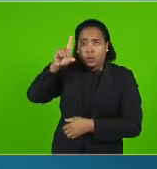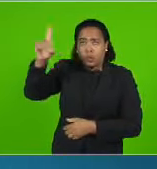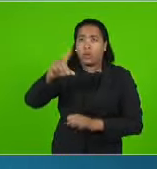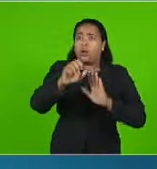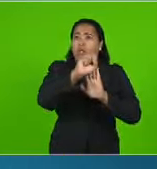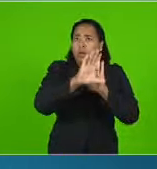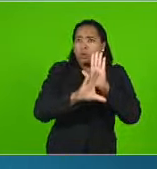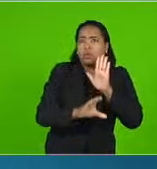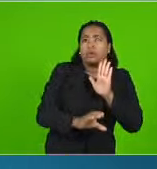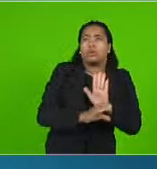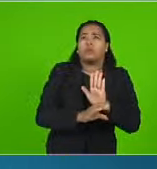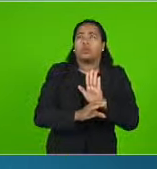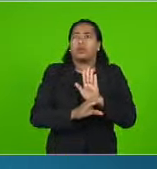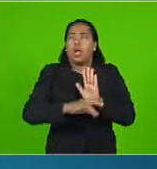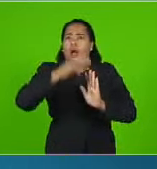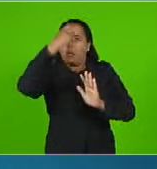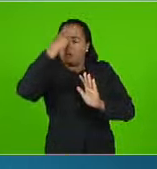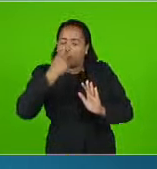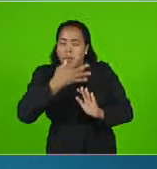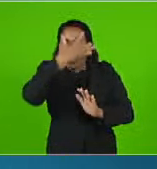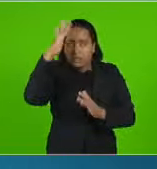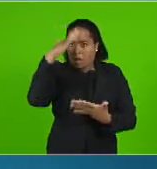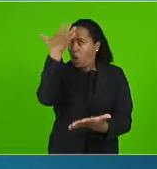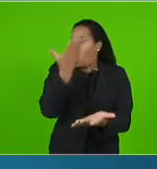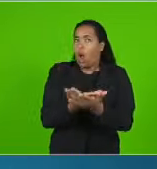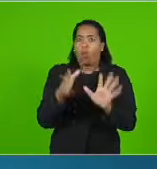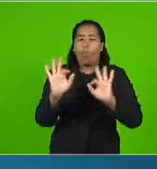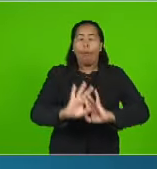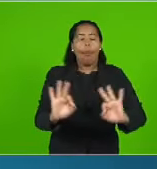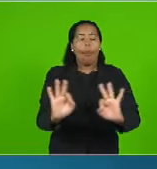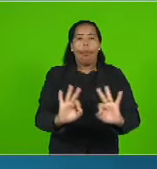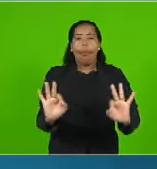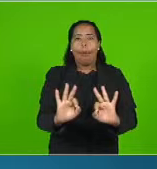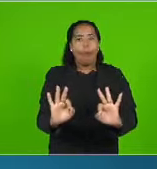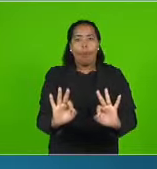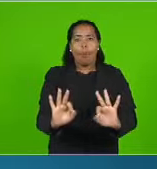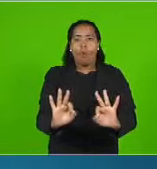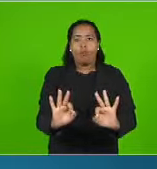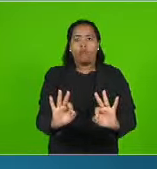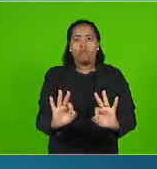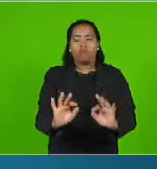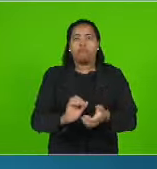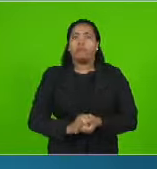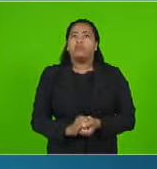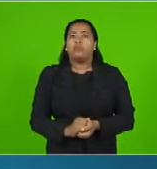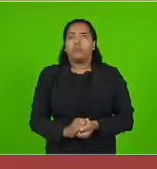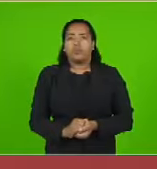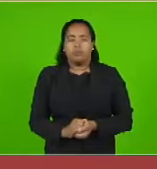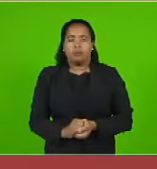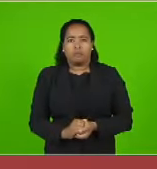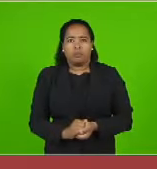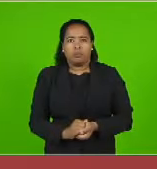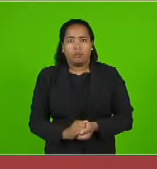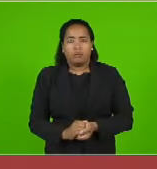которых Бог века сего ослепил умы, чтобы для них не воссиял свет. 2 Коринфянам 4:4.